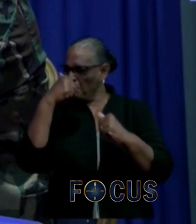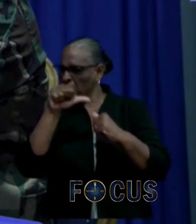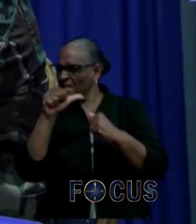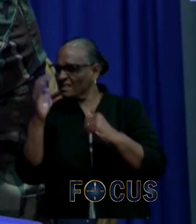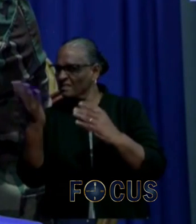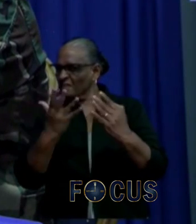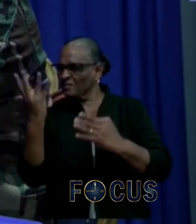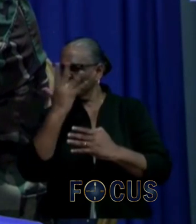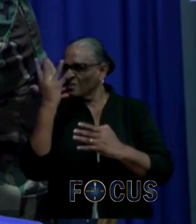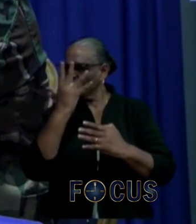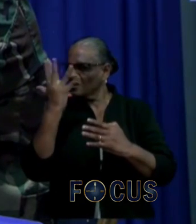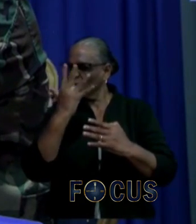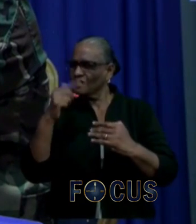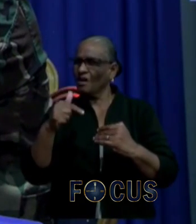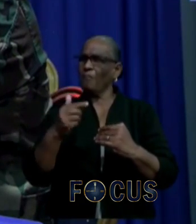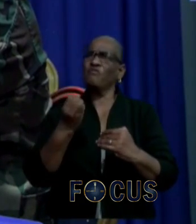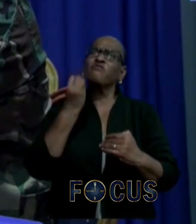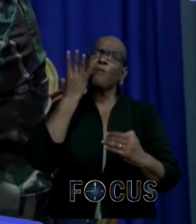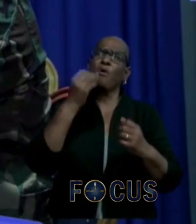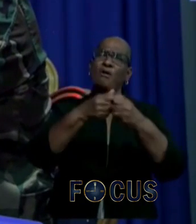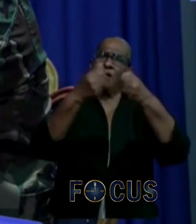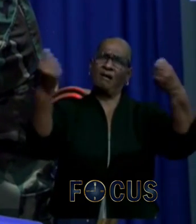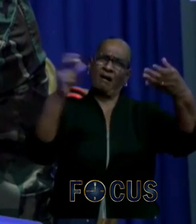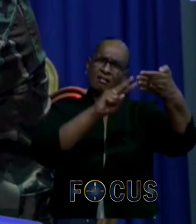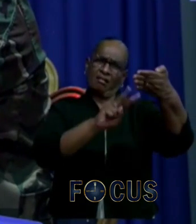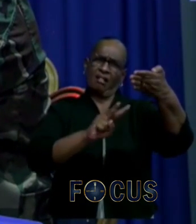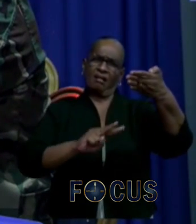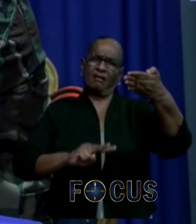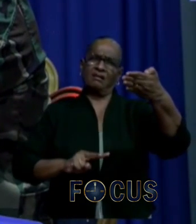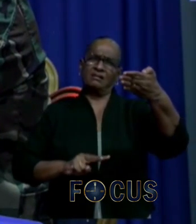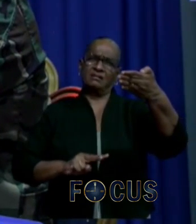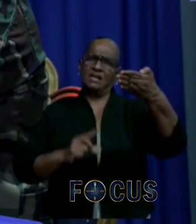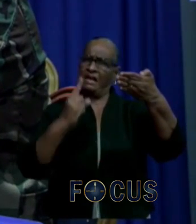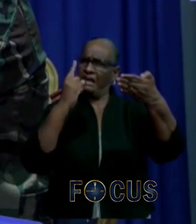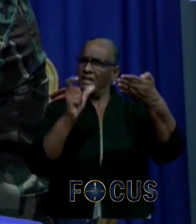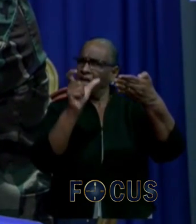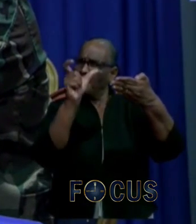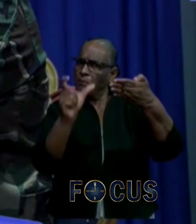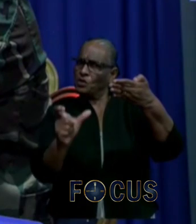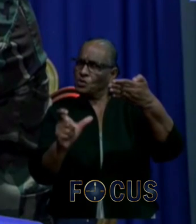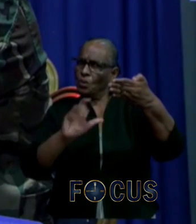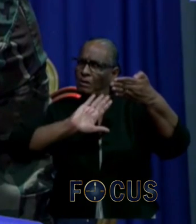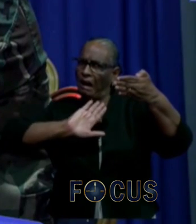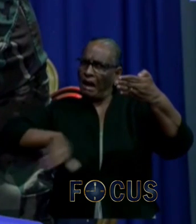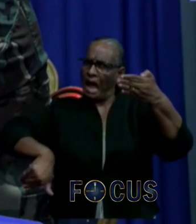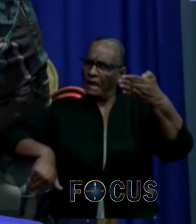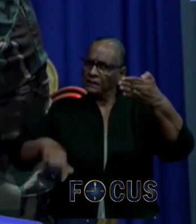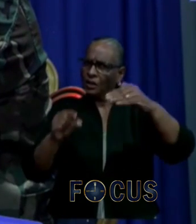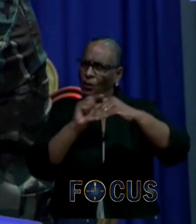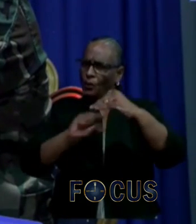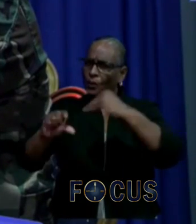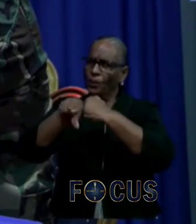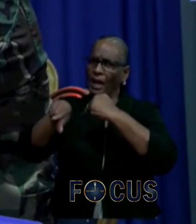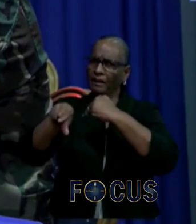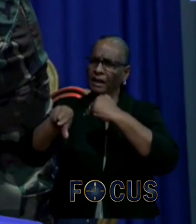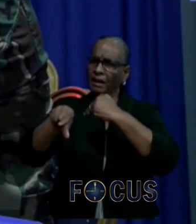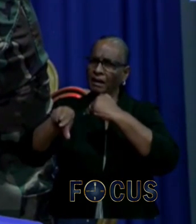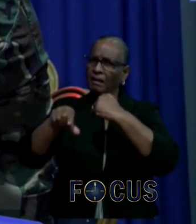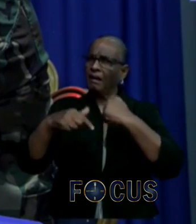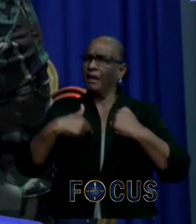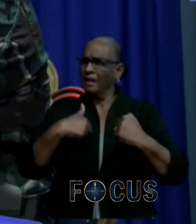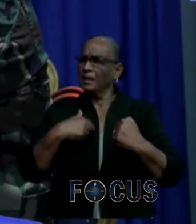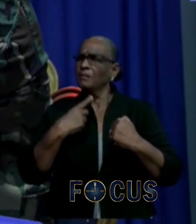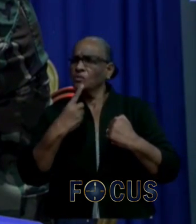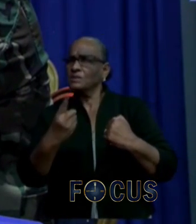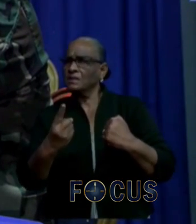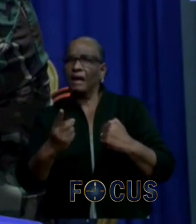ontstaan, omdat ik van de morgen in de krant las dat er één persoon is achtergelaten in Guyana. En ik moet